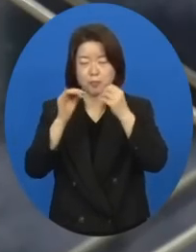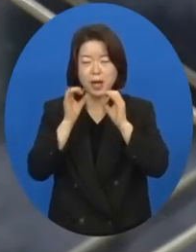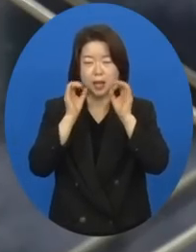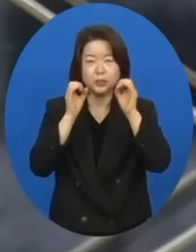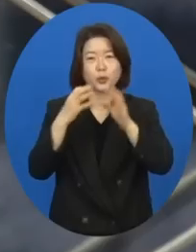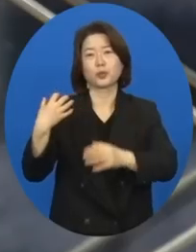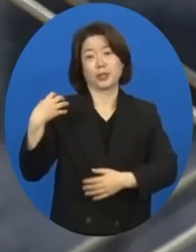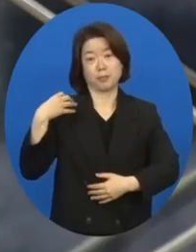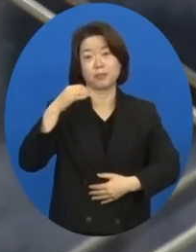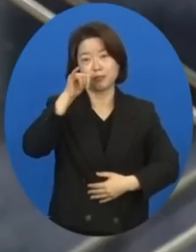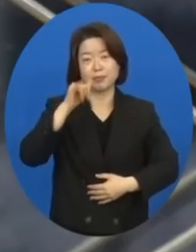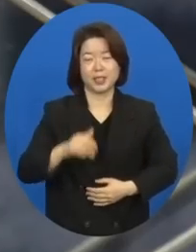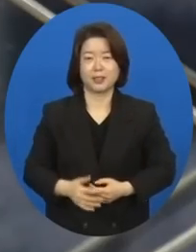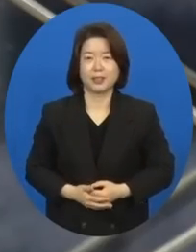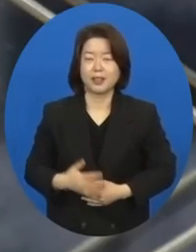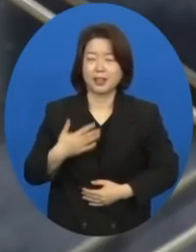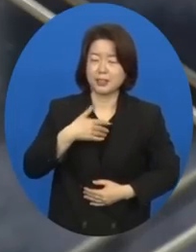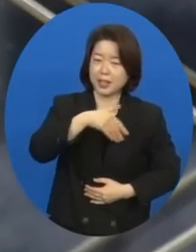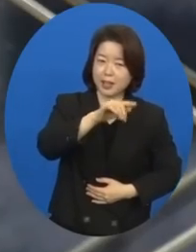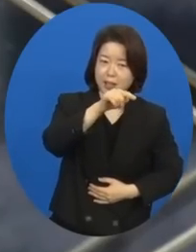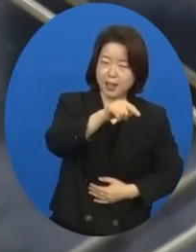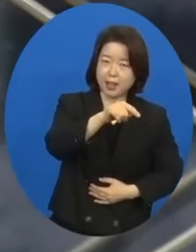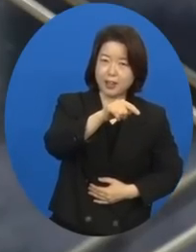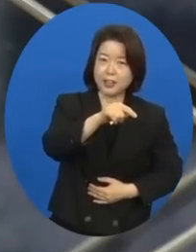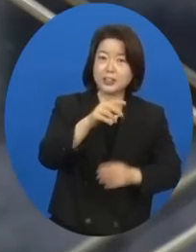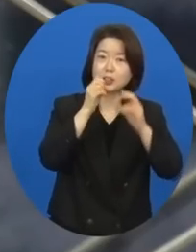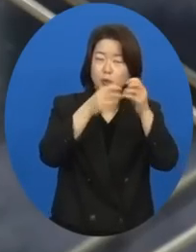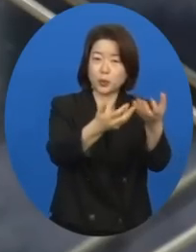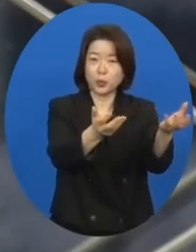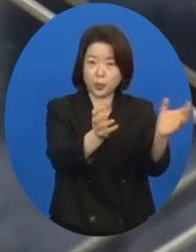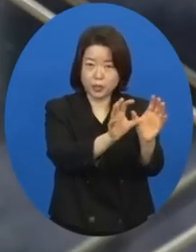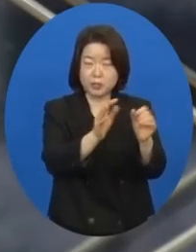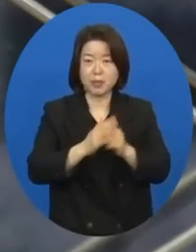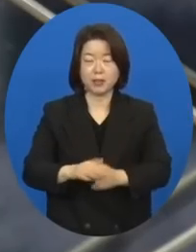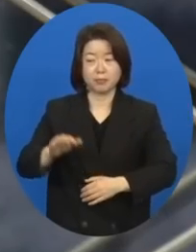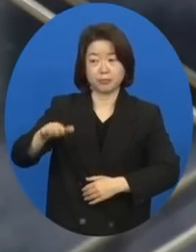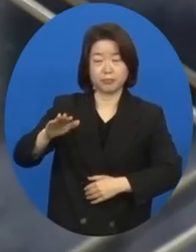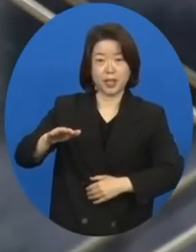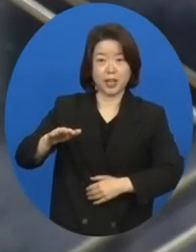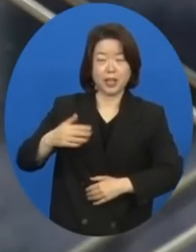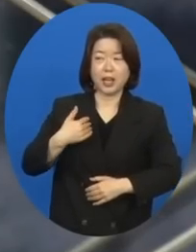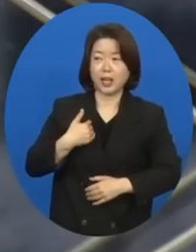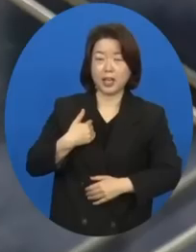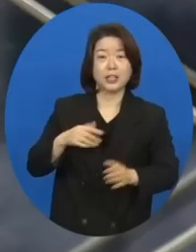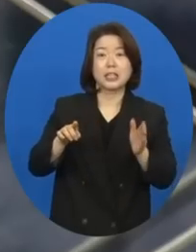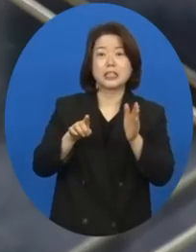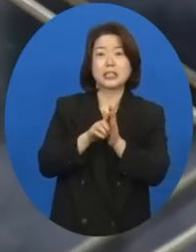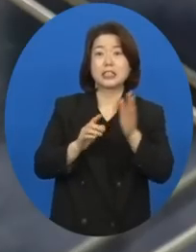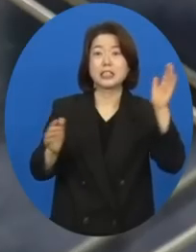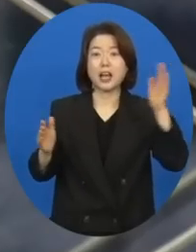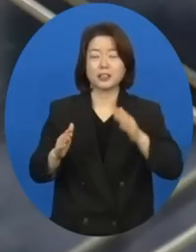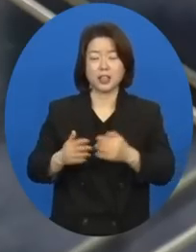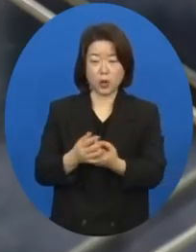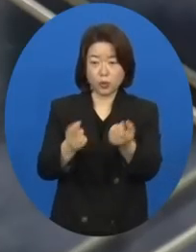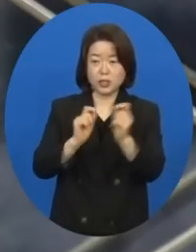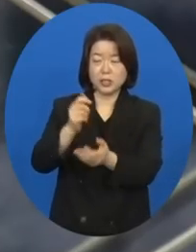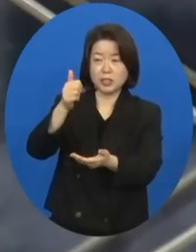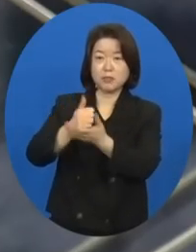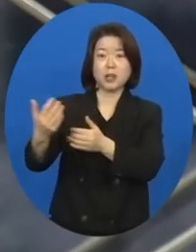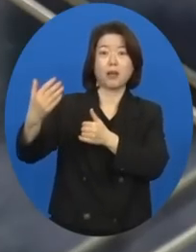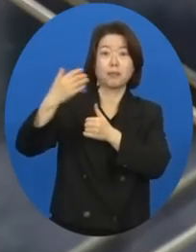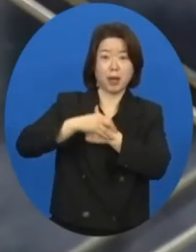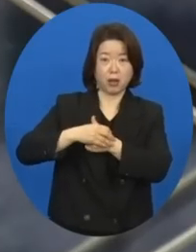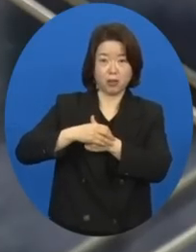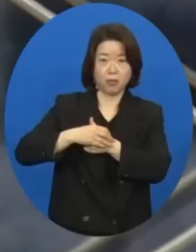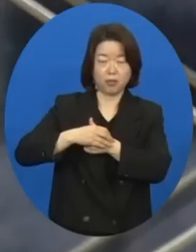감당하죠. 그때 제가 갔던 선교팀에 어린 나이지만 신학생이라고 팀장을 맡겨주셔서 팀장으로